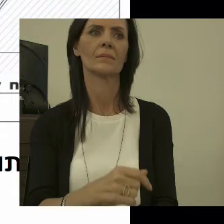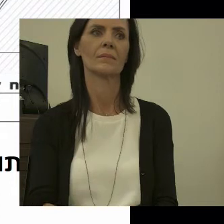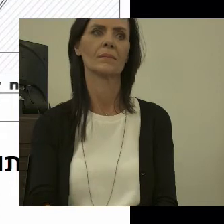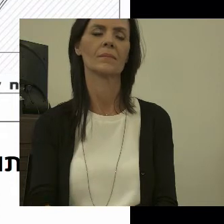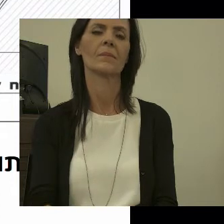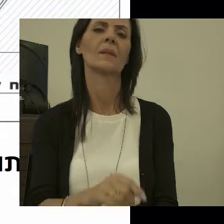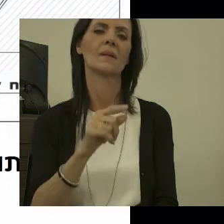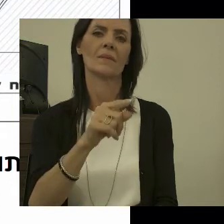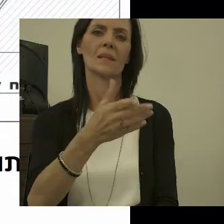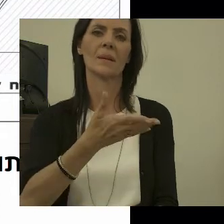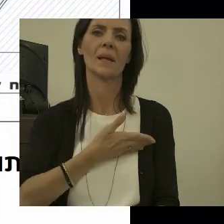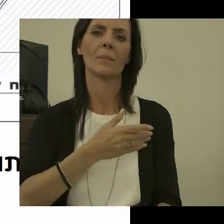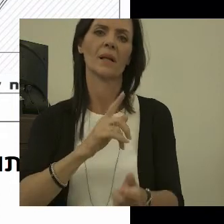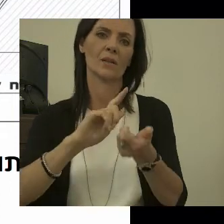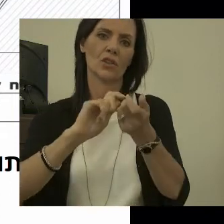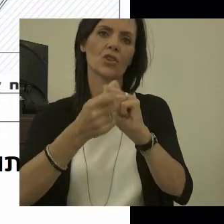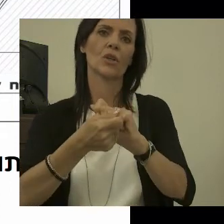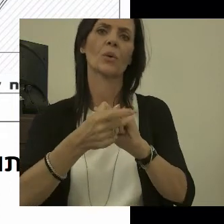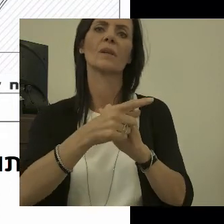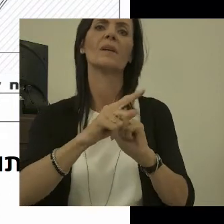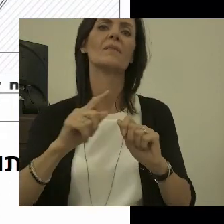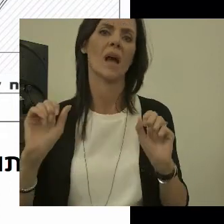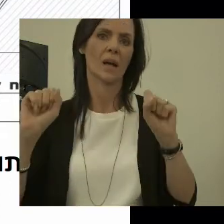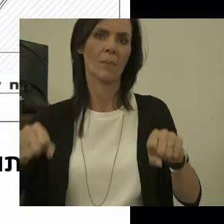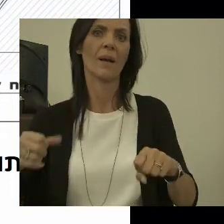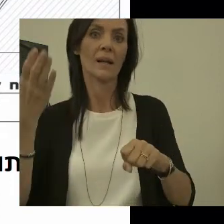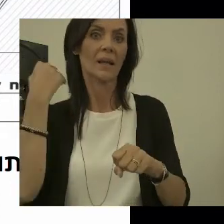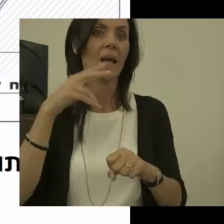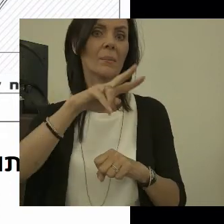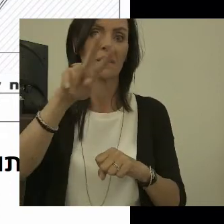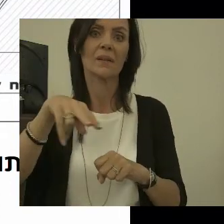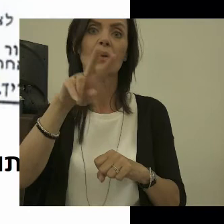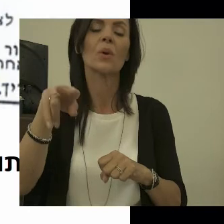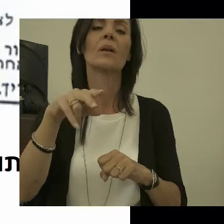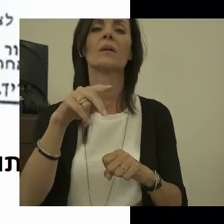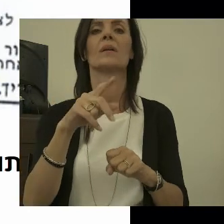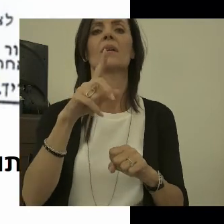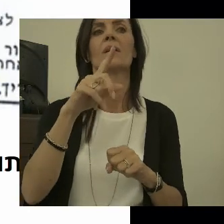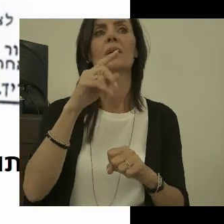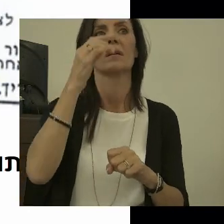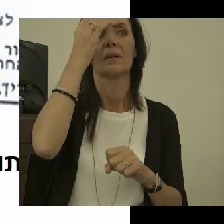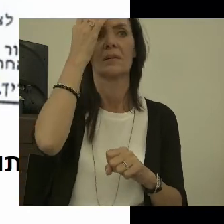כאמור, זה יקבל שינוי וירד. היזם היה גם בסיור והפנים את ההערה הזאת כבר.